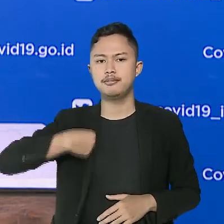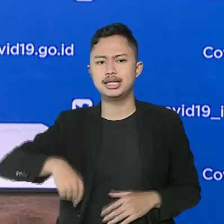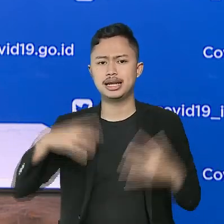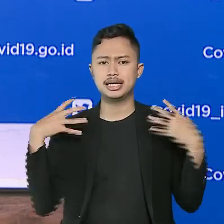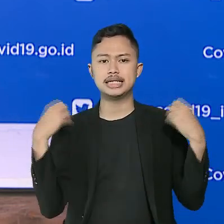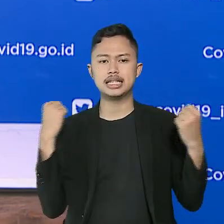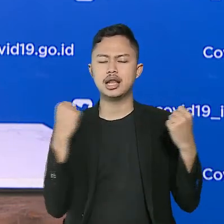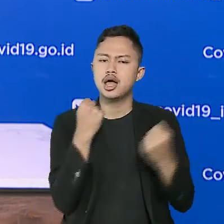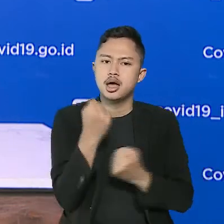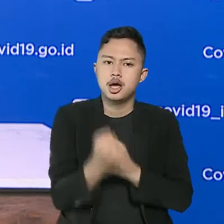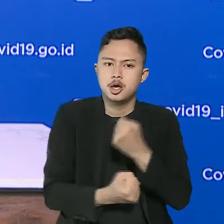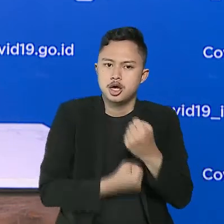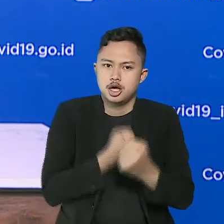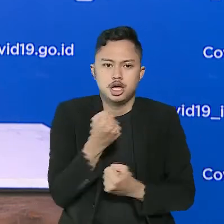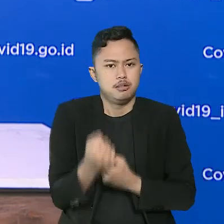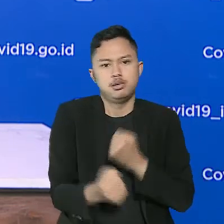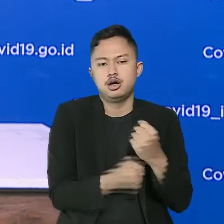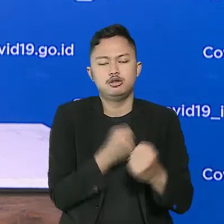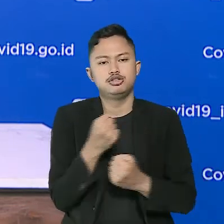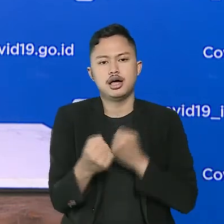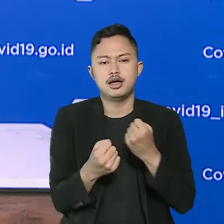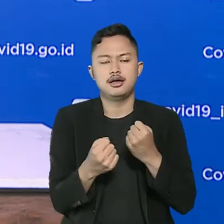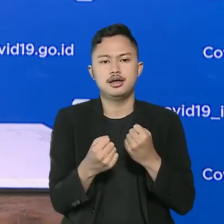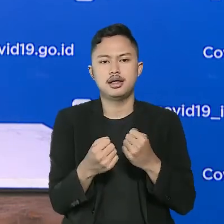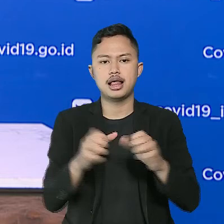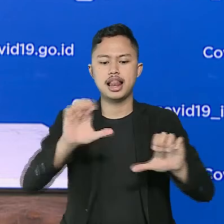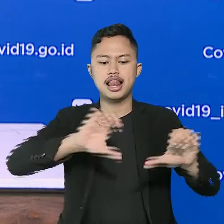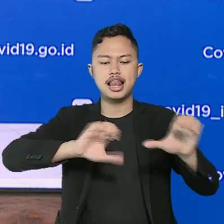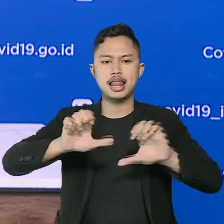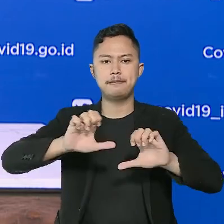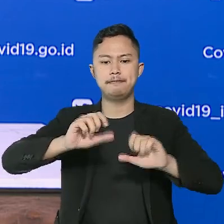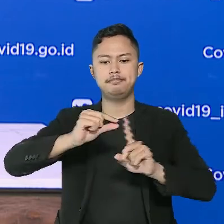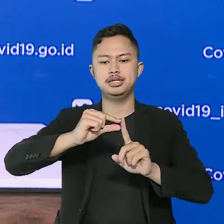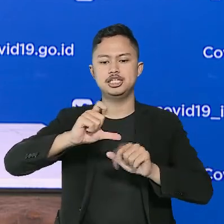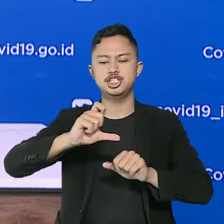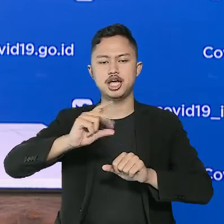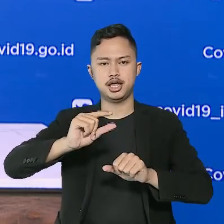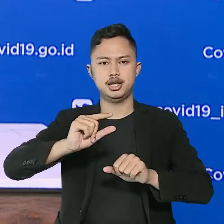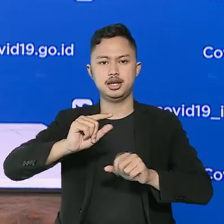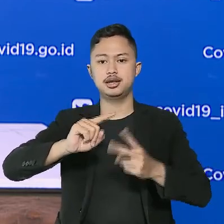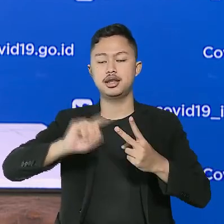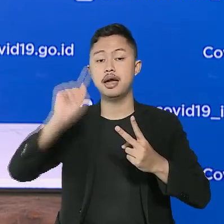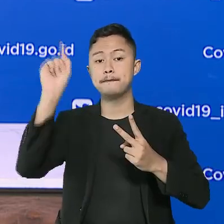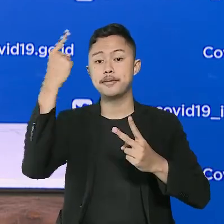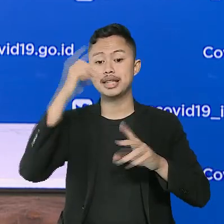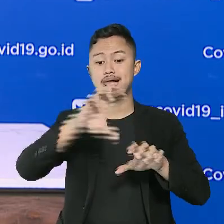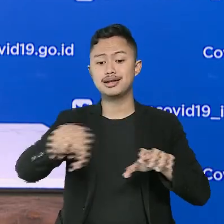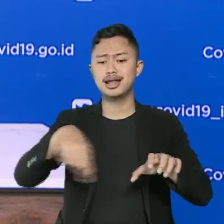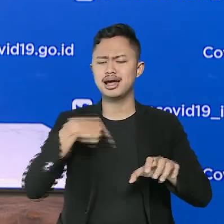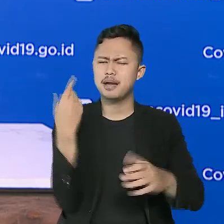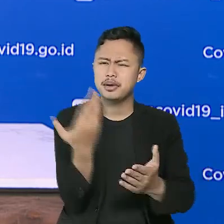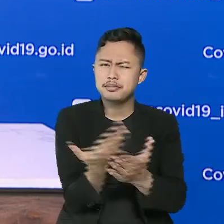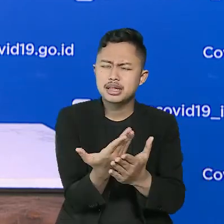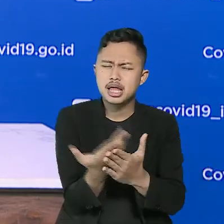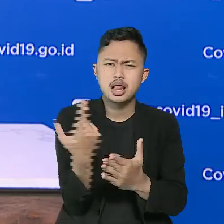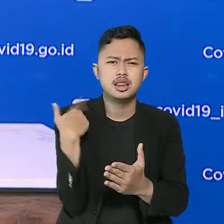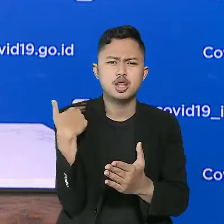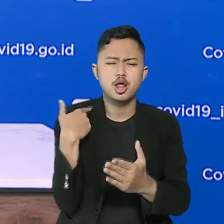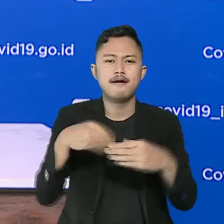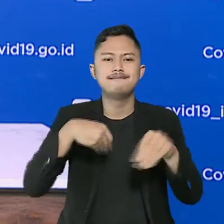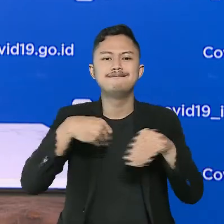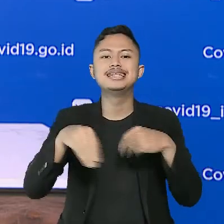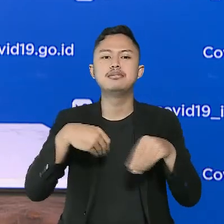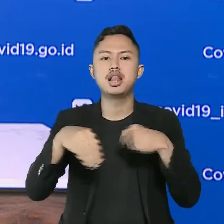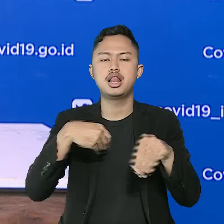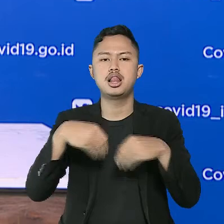Kesehatan berupaya terus memperluas cakupan laboratorium PCR dan pemerintah daerah diharapkan dapat mendukung